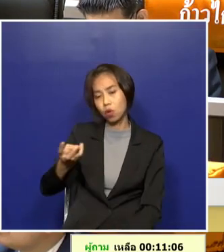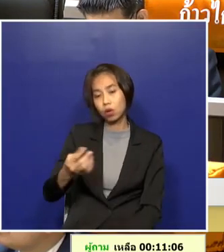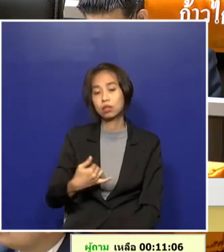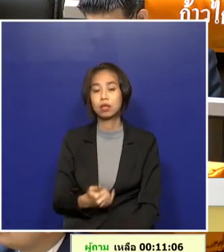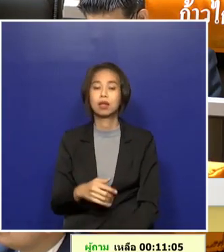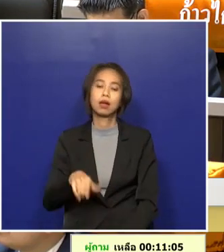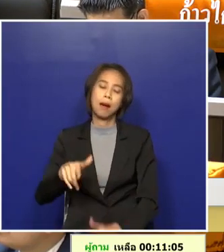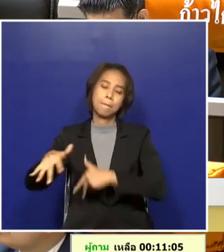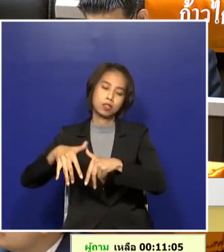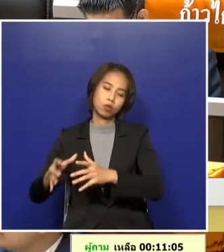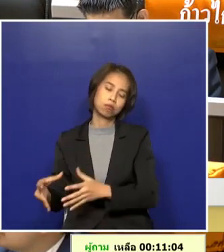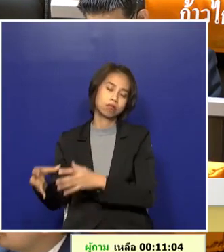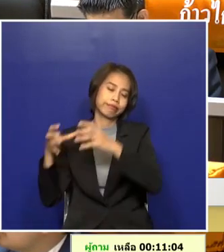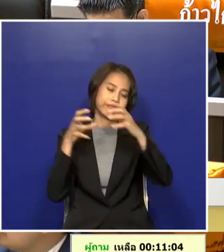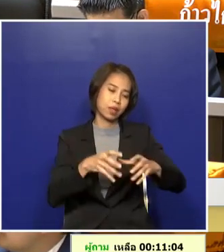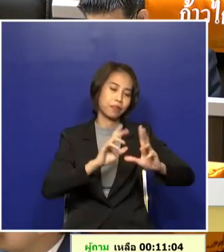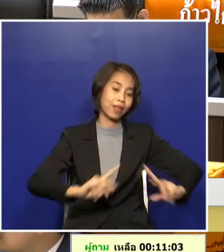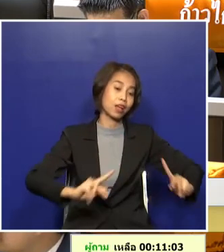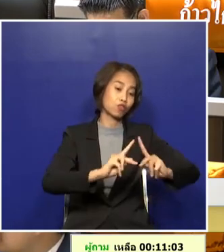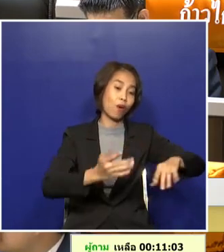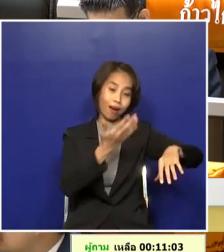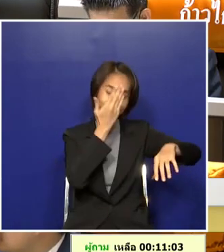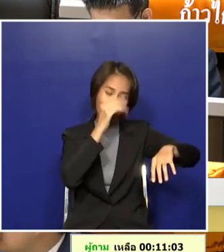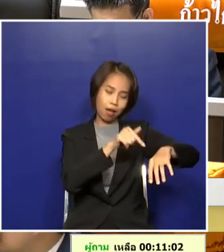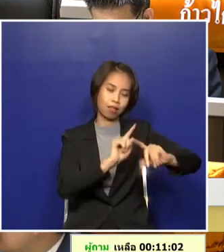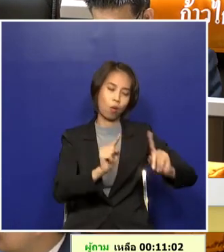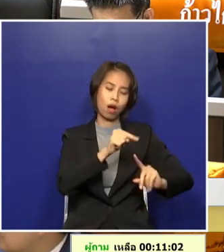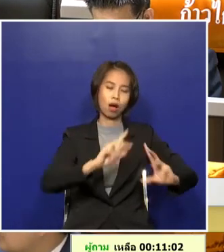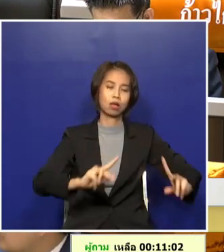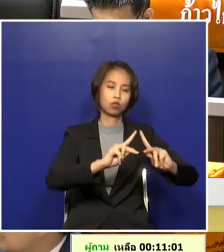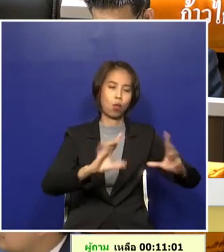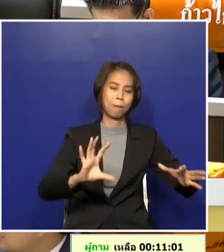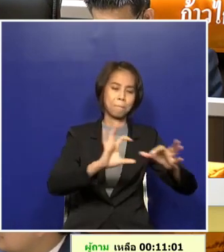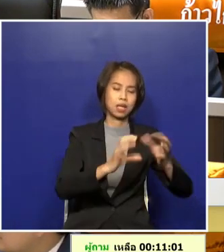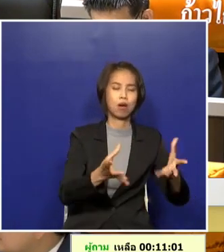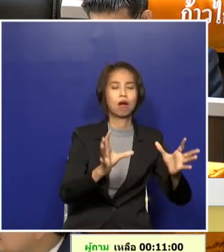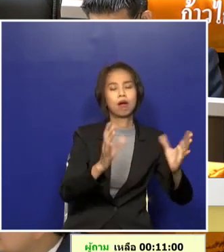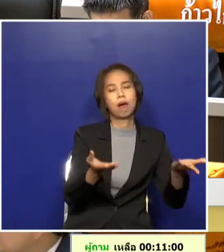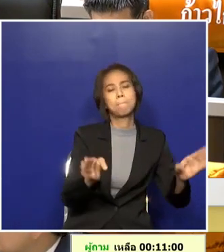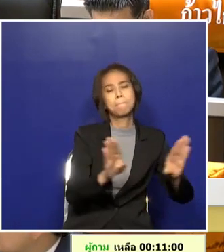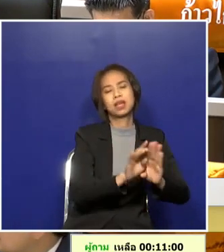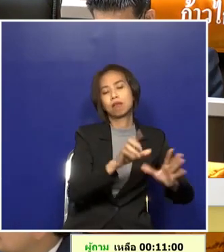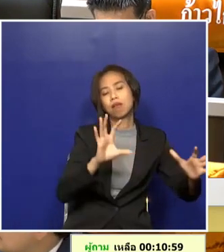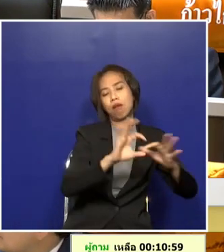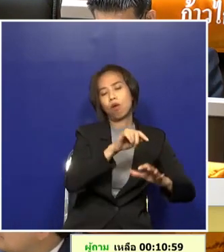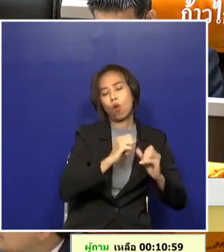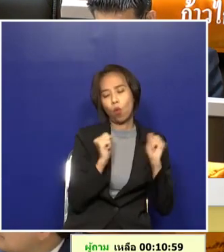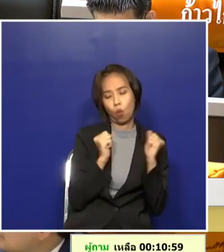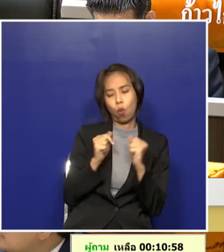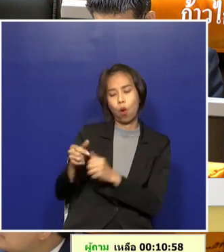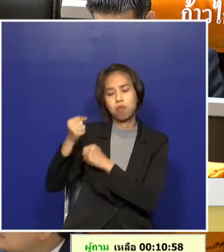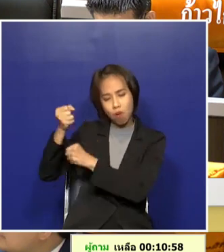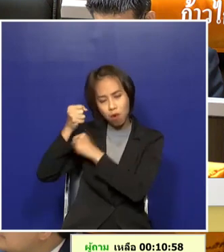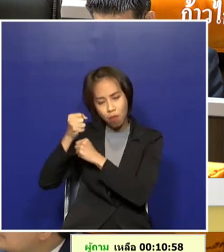ท่านก็ยังล็อกโซ่ล็อกกุญแจเลยนะครับนึกว่าโอ้โหม็อบจะมาบุกมายึดกระทรวงเหมือนที่ม็อบอื่นๆเคยม